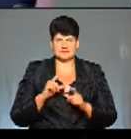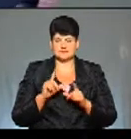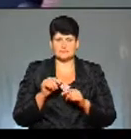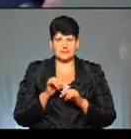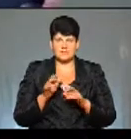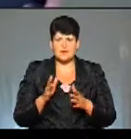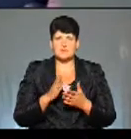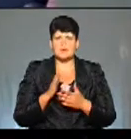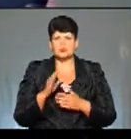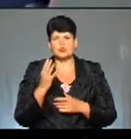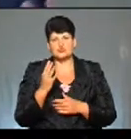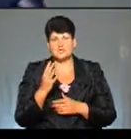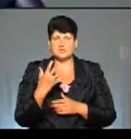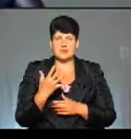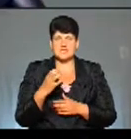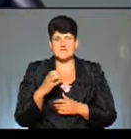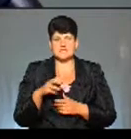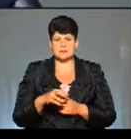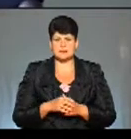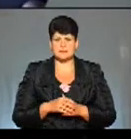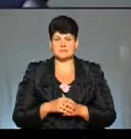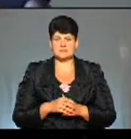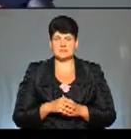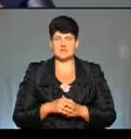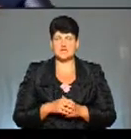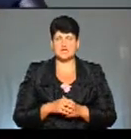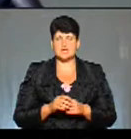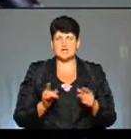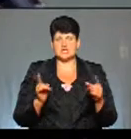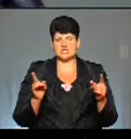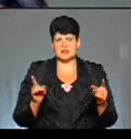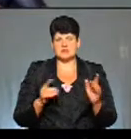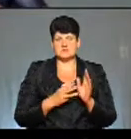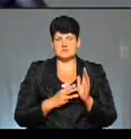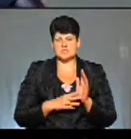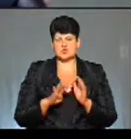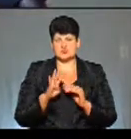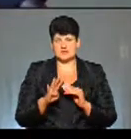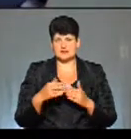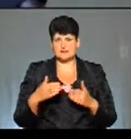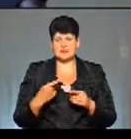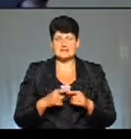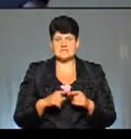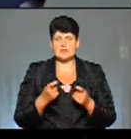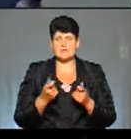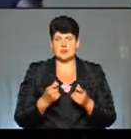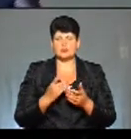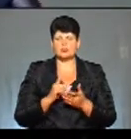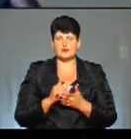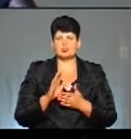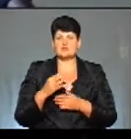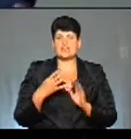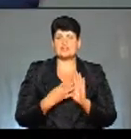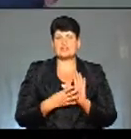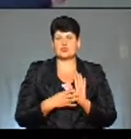бути 4-5 сантиметрів. І ширина 84, ширина дверей теж замало, має бути 90 сантиметрів.